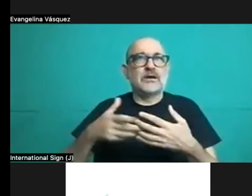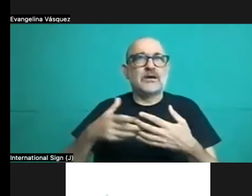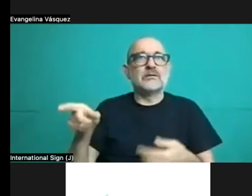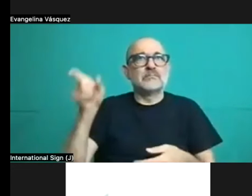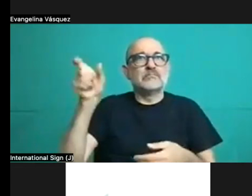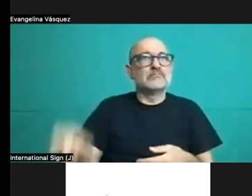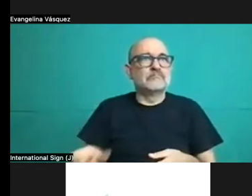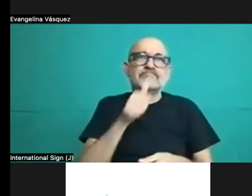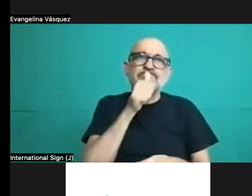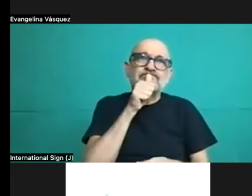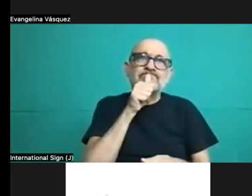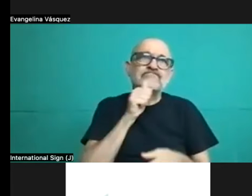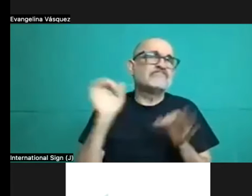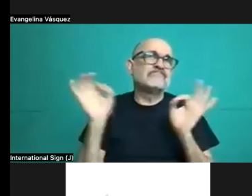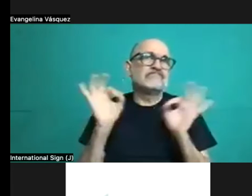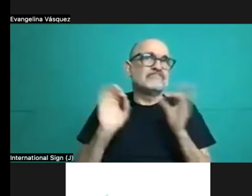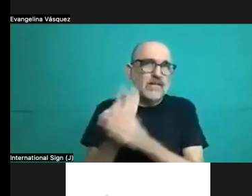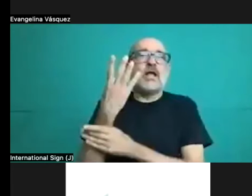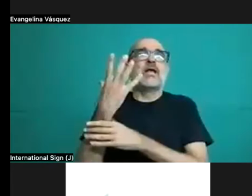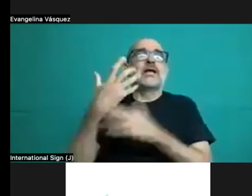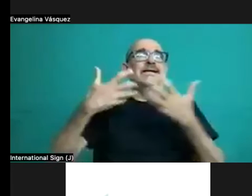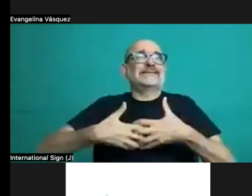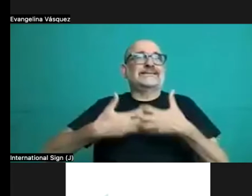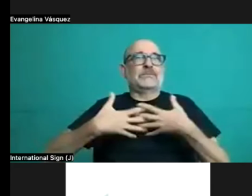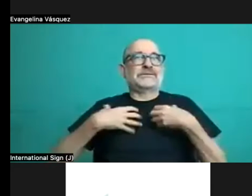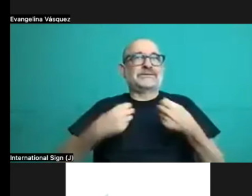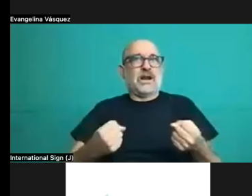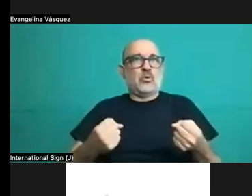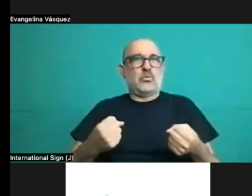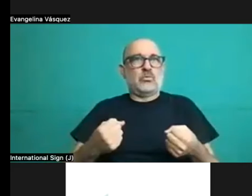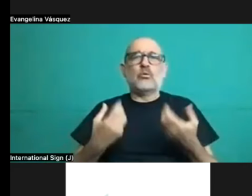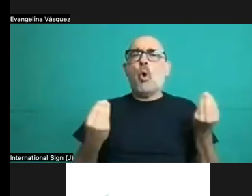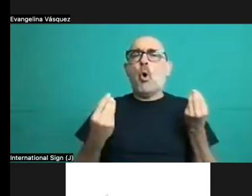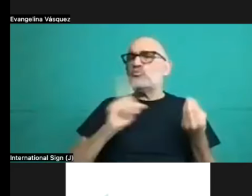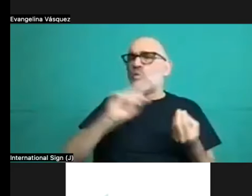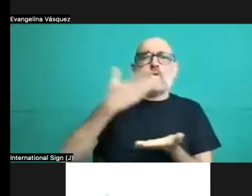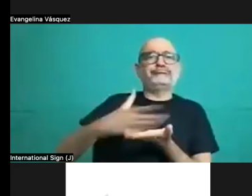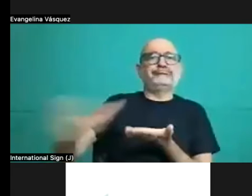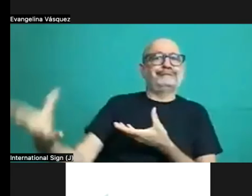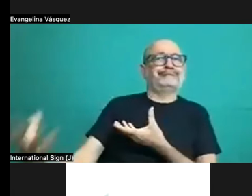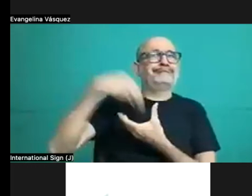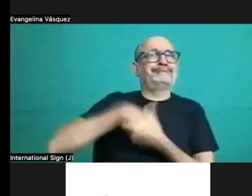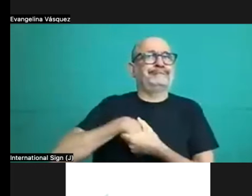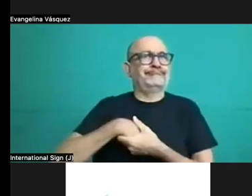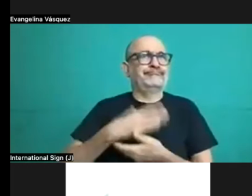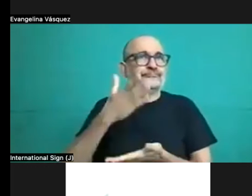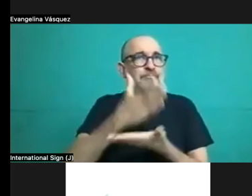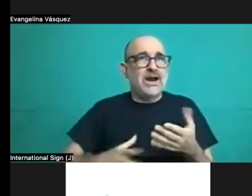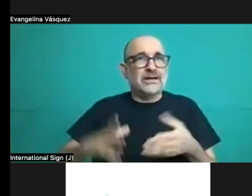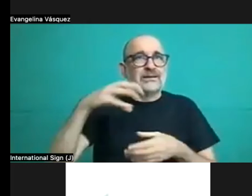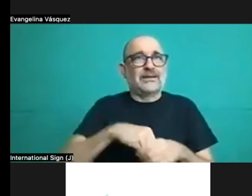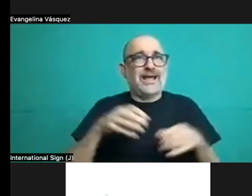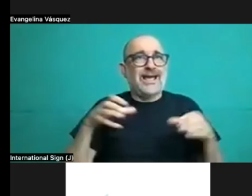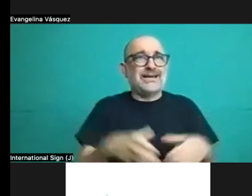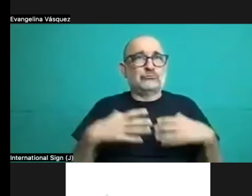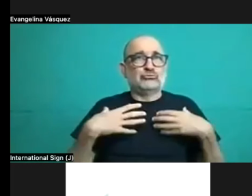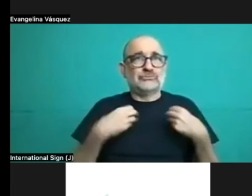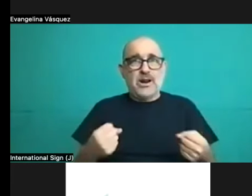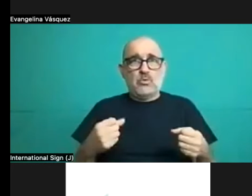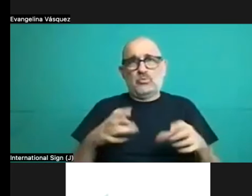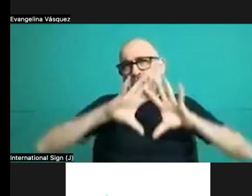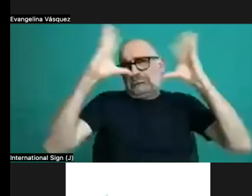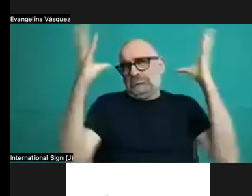cœur toujours. Comment ne pas l'impliquer? Il doit faire partie du système de santé et être impliqué dans tous les processus